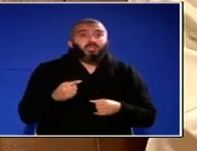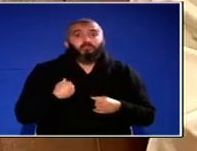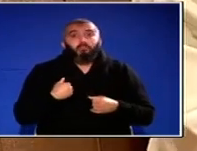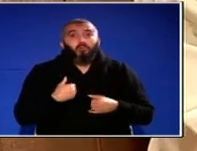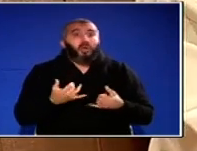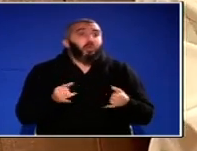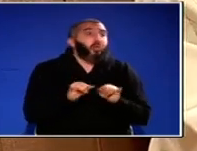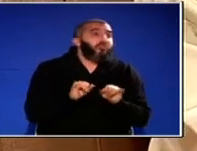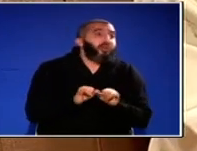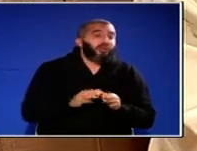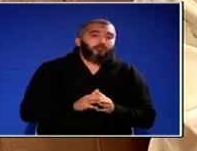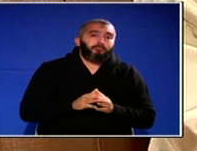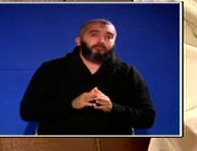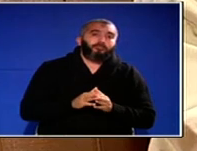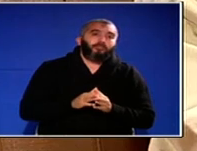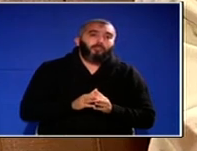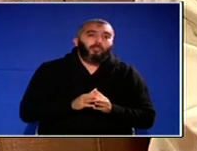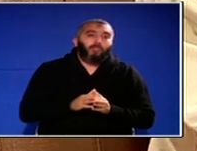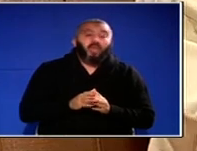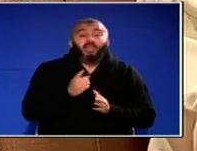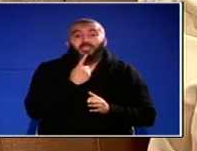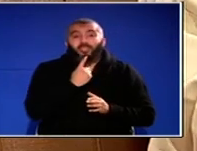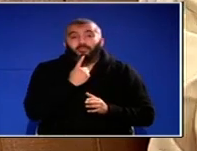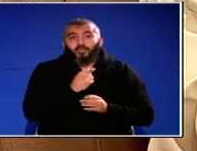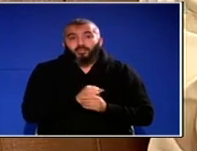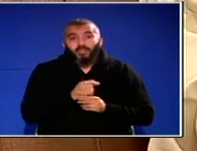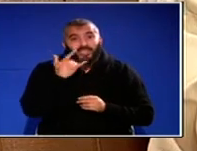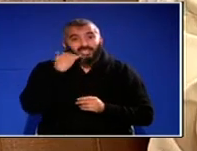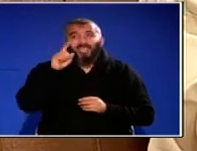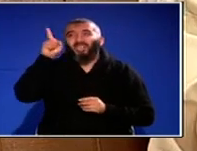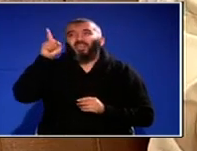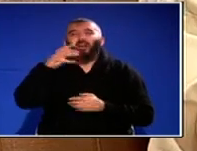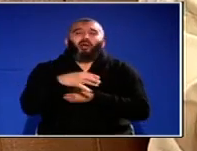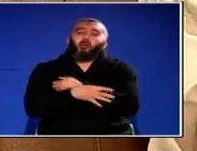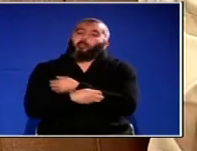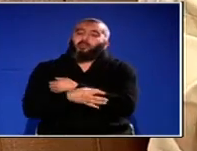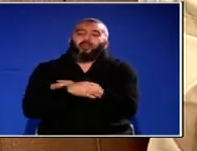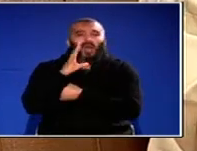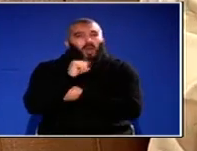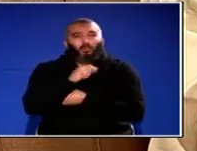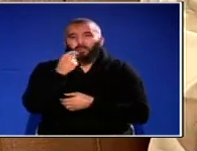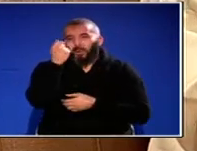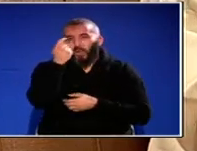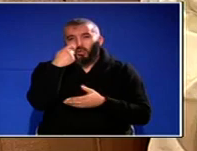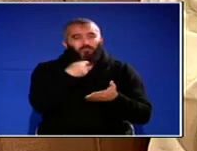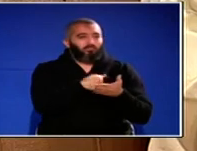حلفتم. وبالتالي إن كانت فقيرة لا تستطيع أن تخرج